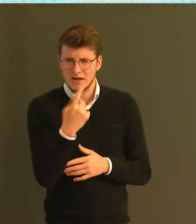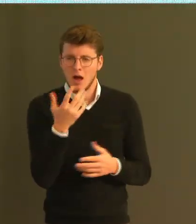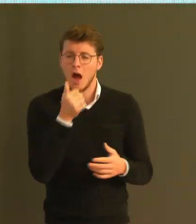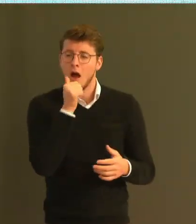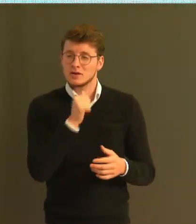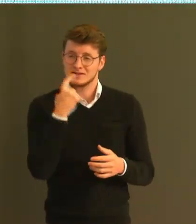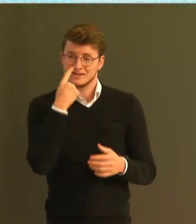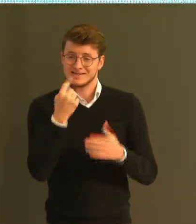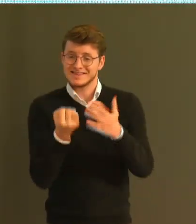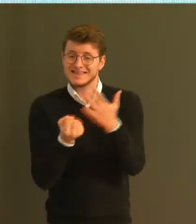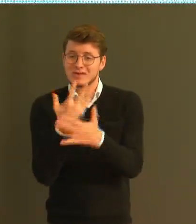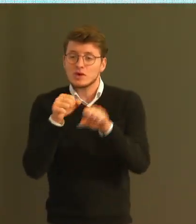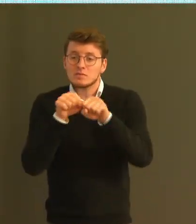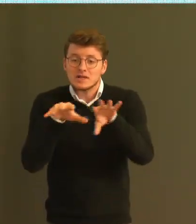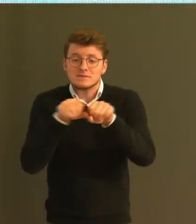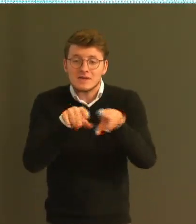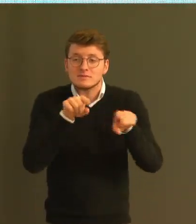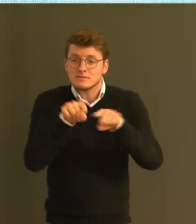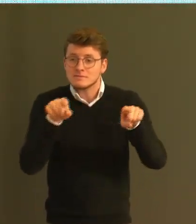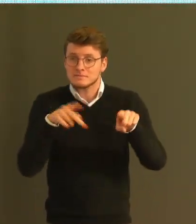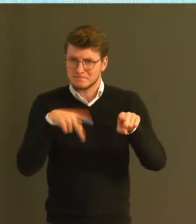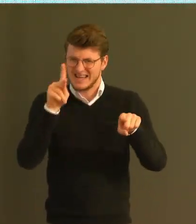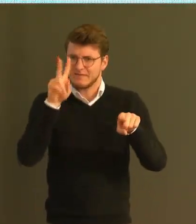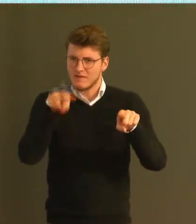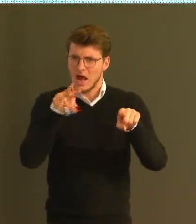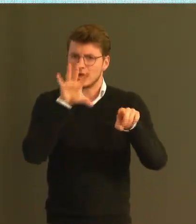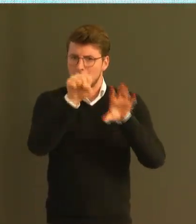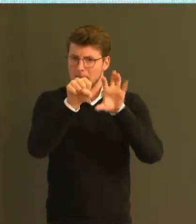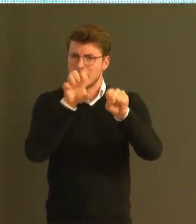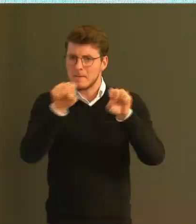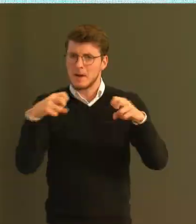de flandre wallonie